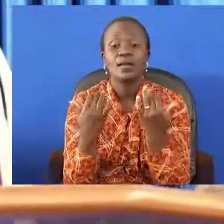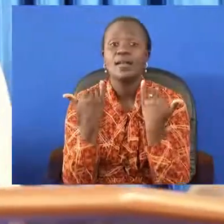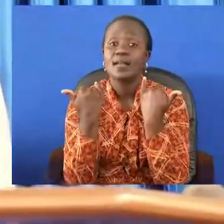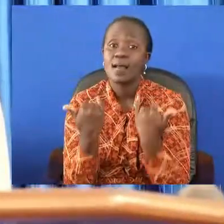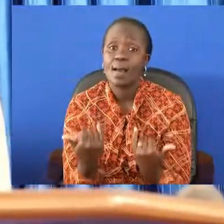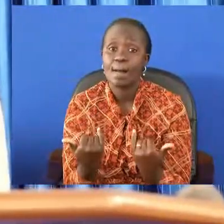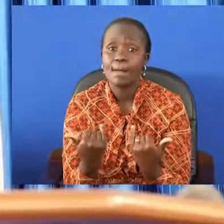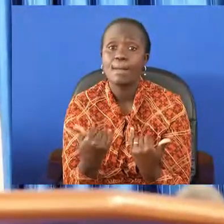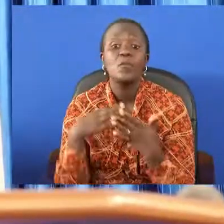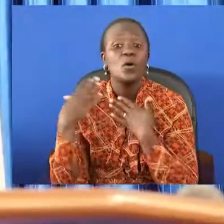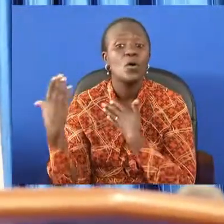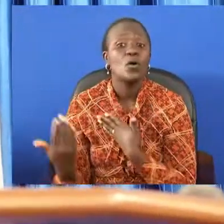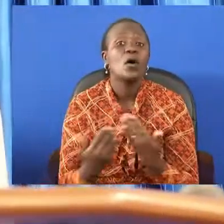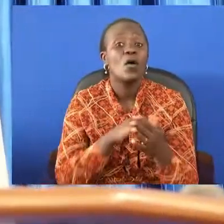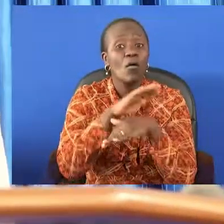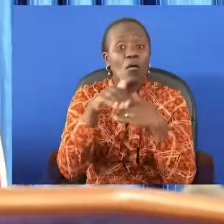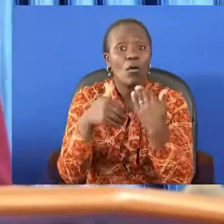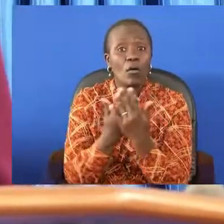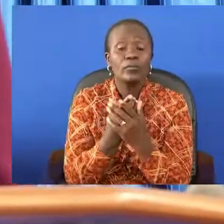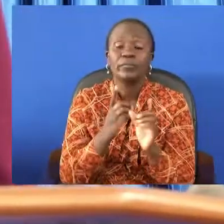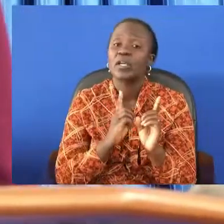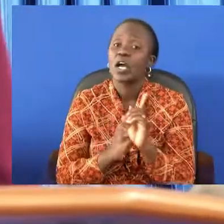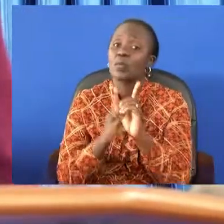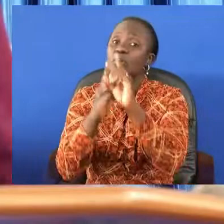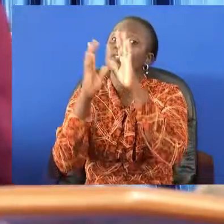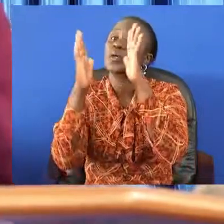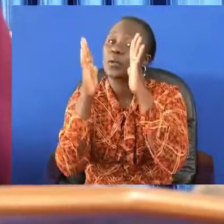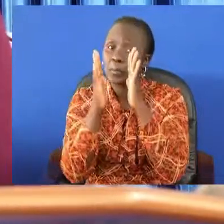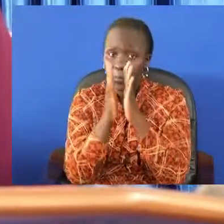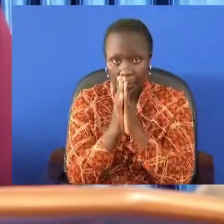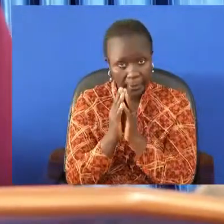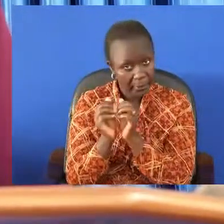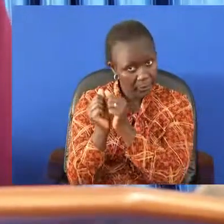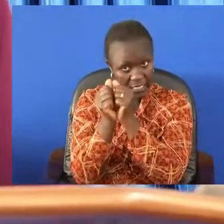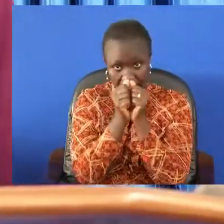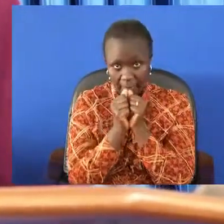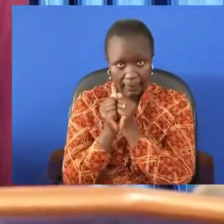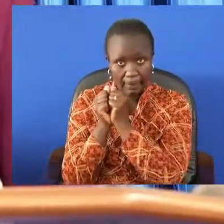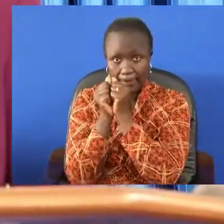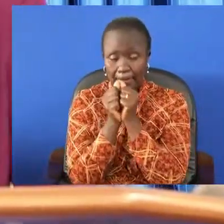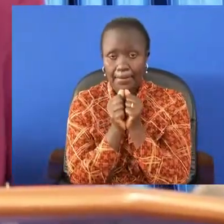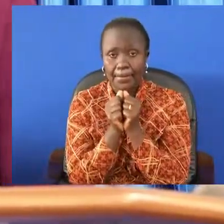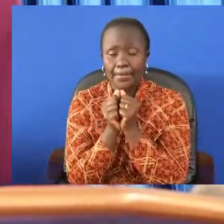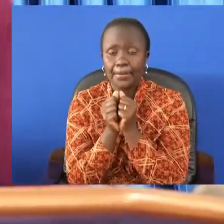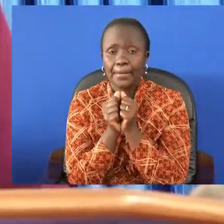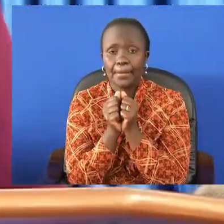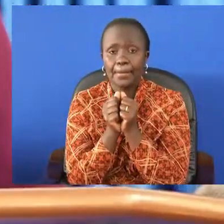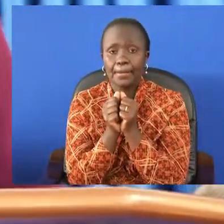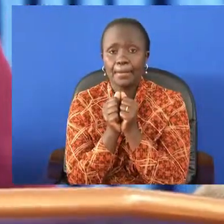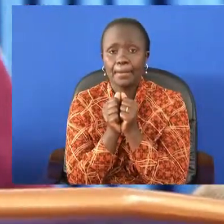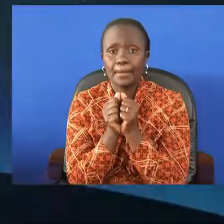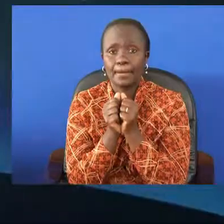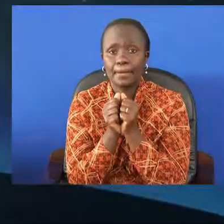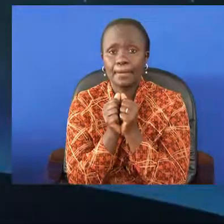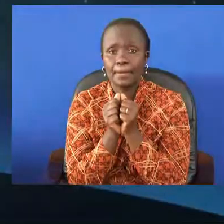sasa nitawaalika wote ili tuweze kushiriki kwa pamoja imani ya mitume.